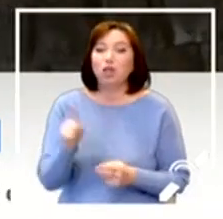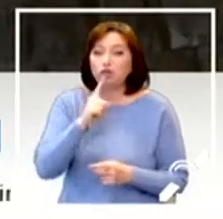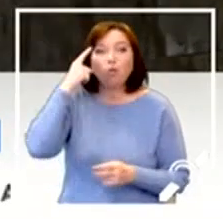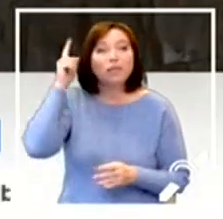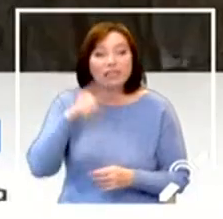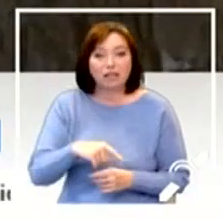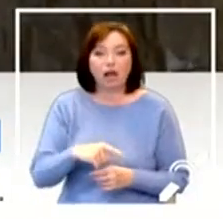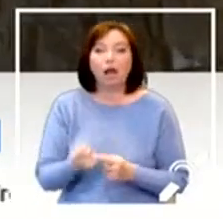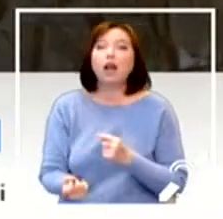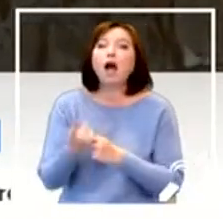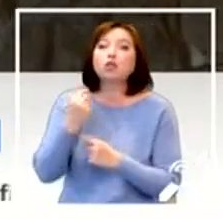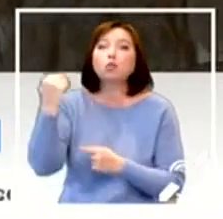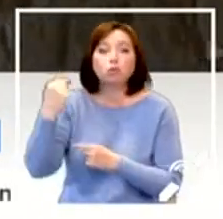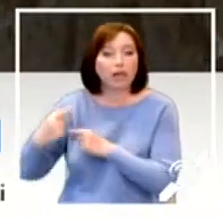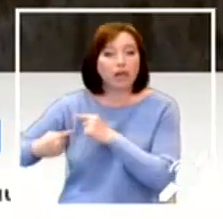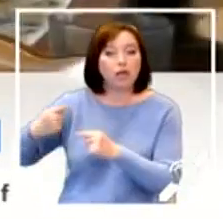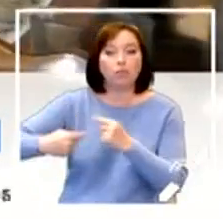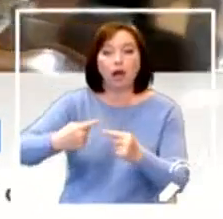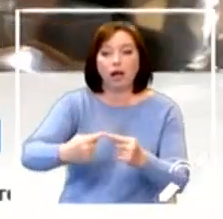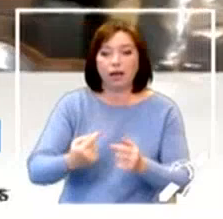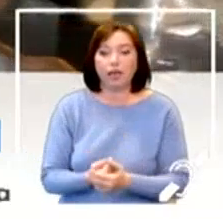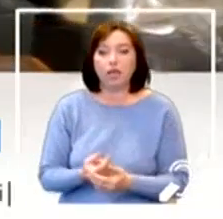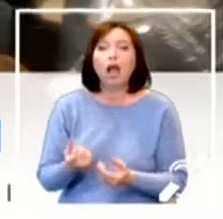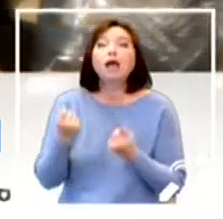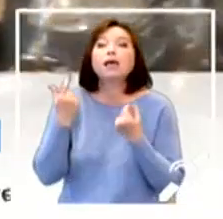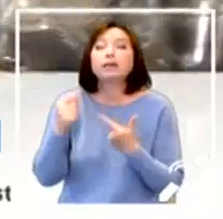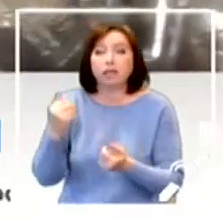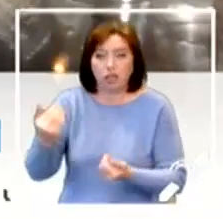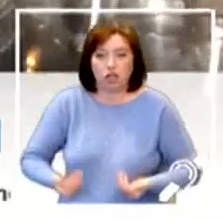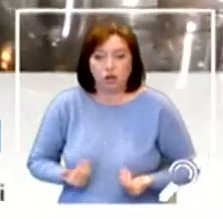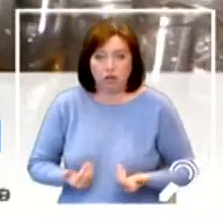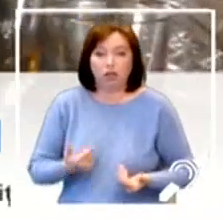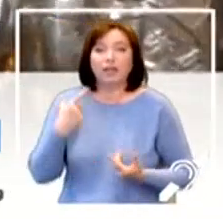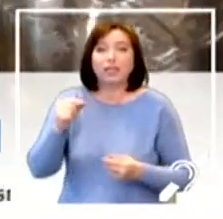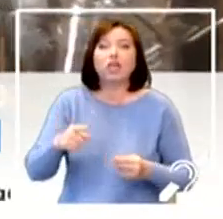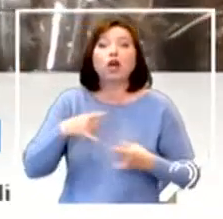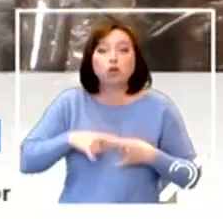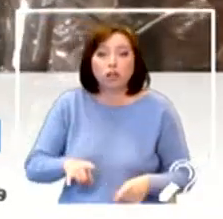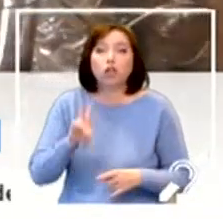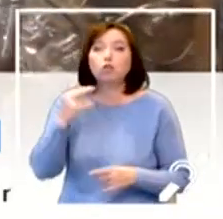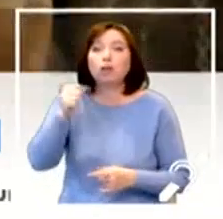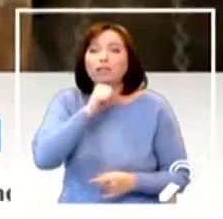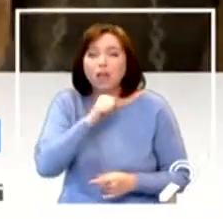știe de unde sunt rădăcinile, de unde sunt născuți, cine-i moșul, cine-i strămoșul.